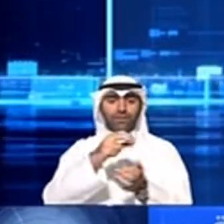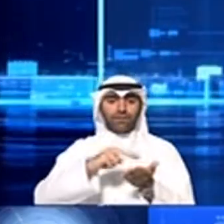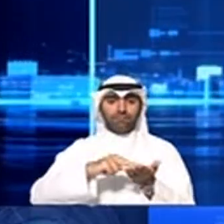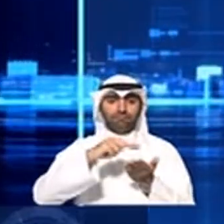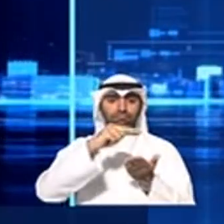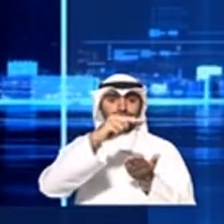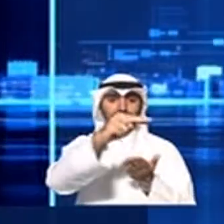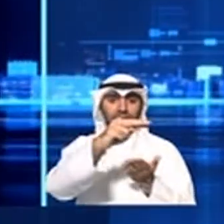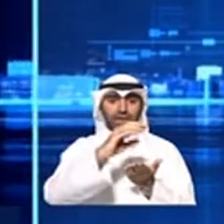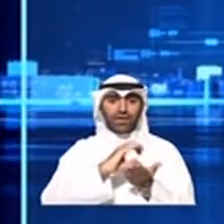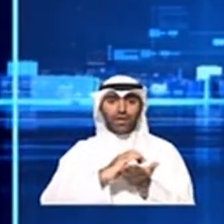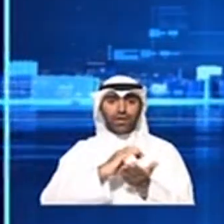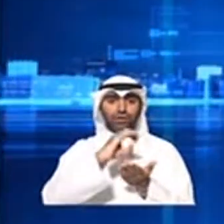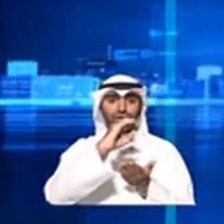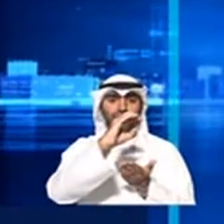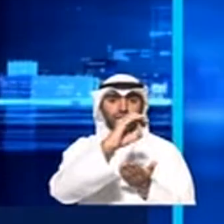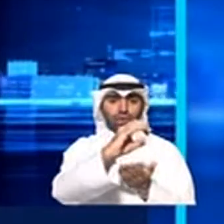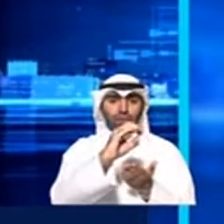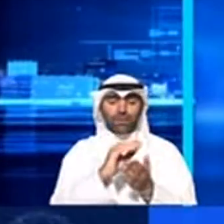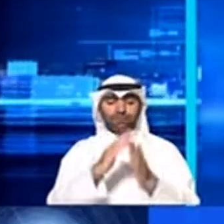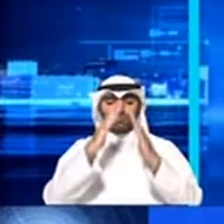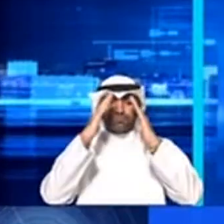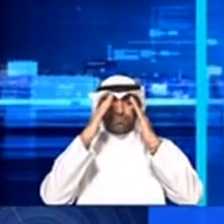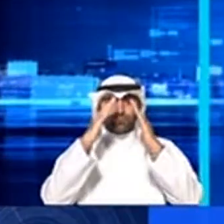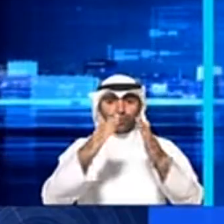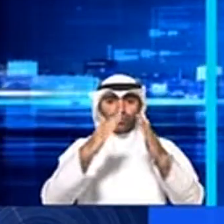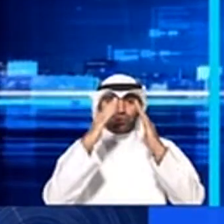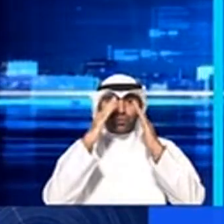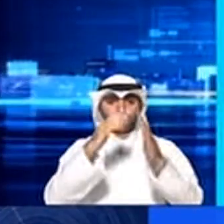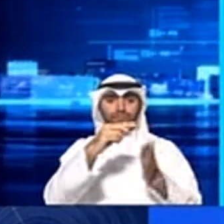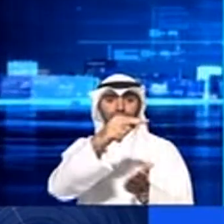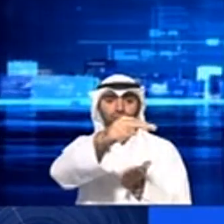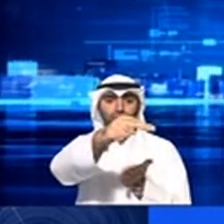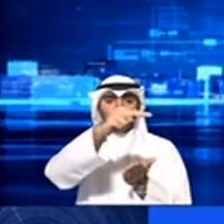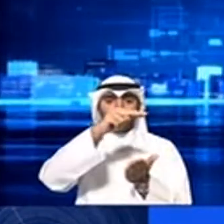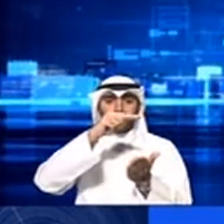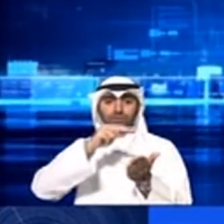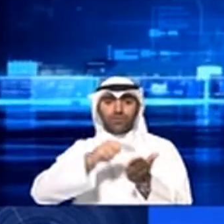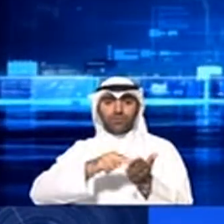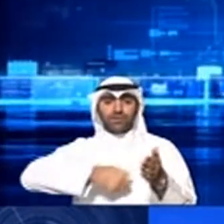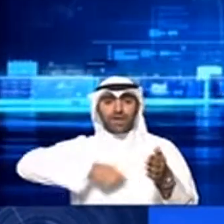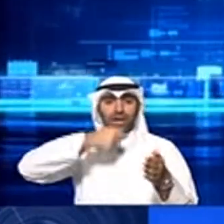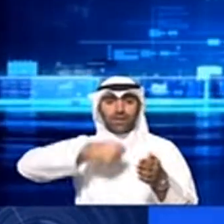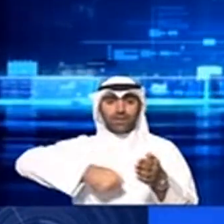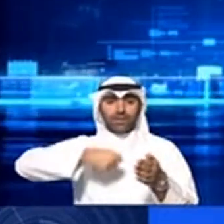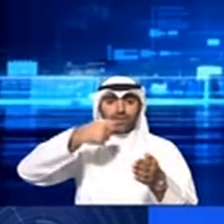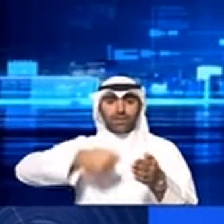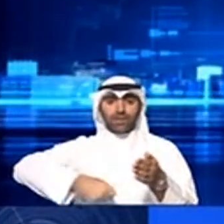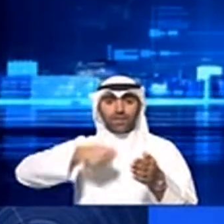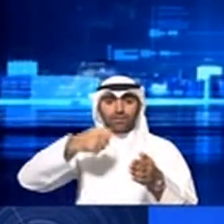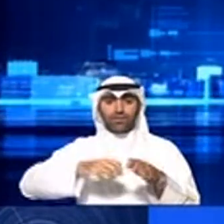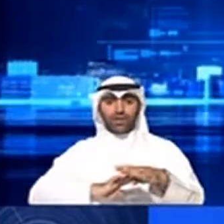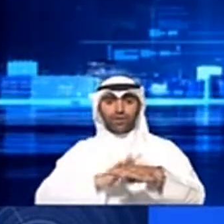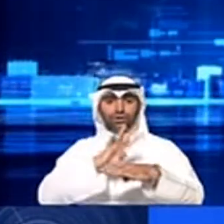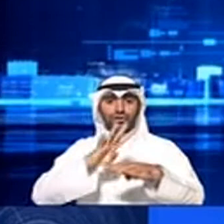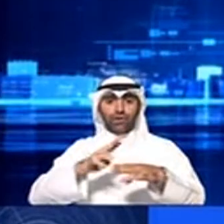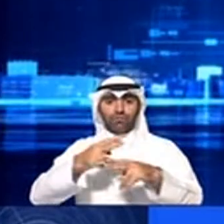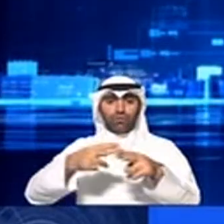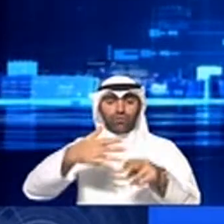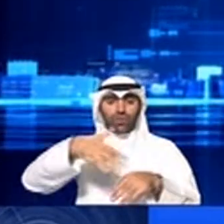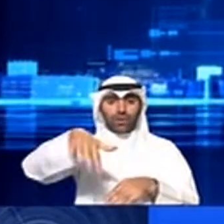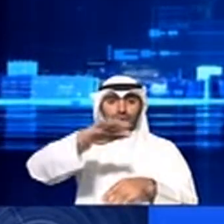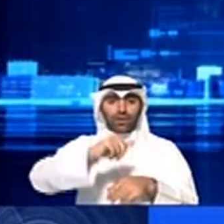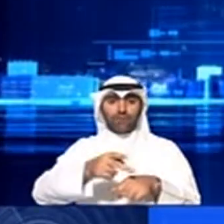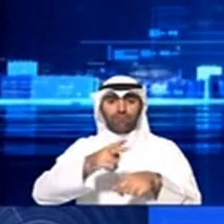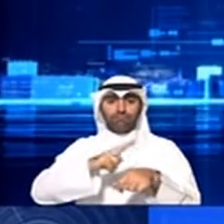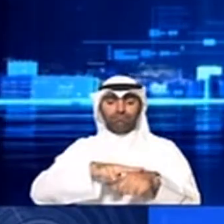ورعاه ببرقية جوابية لفخامته ضمنها بالغ شكره وتقديره على ما عبر عنه فخامته من صادق